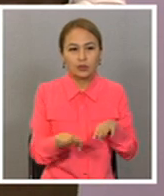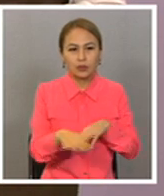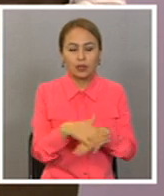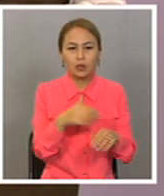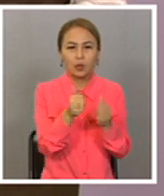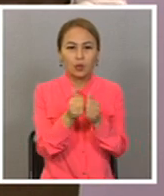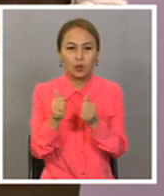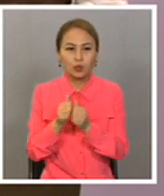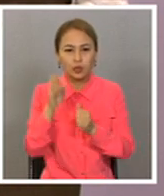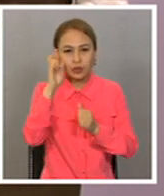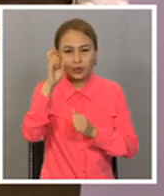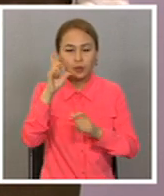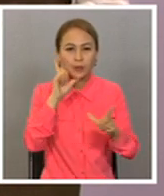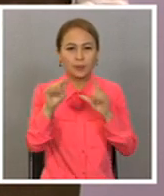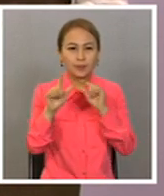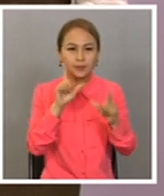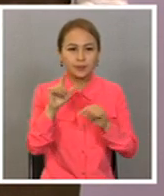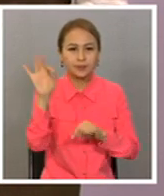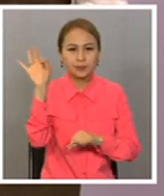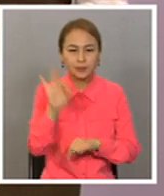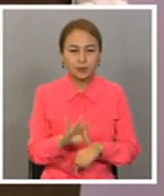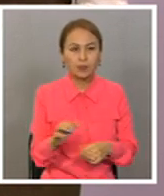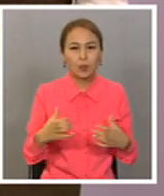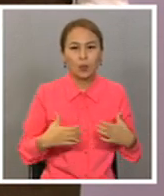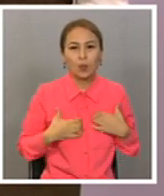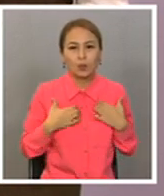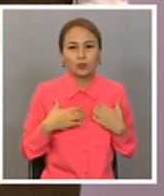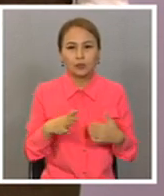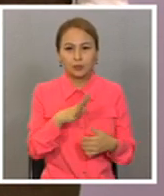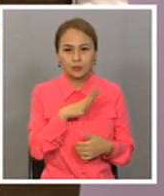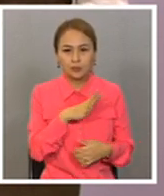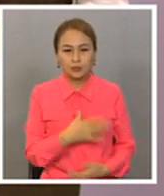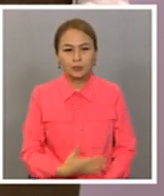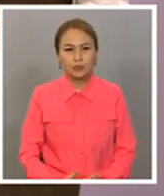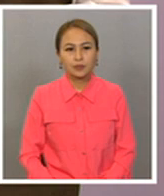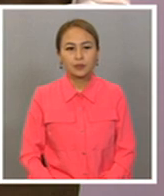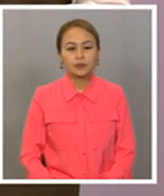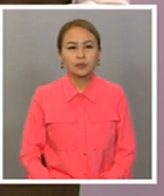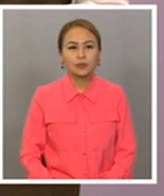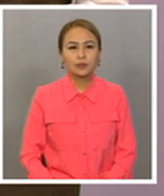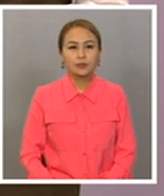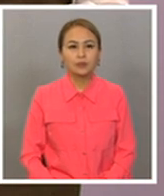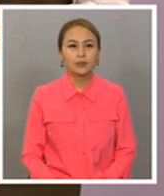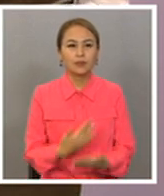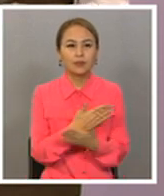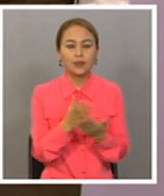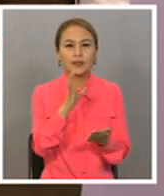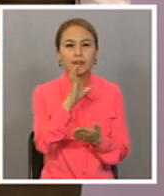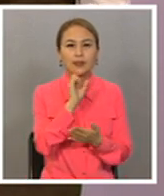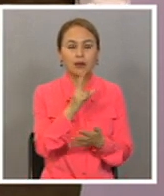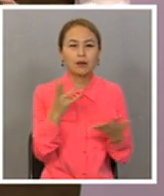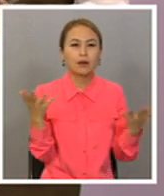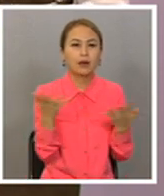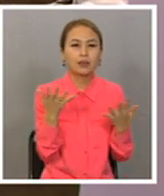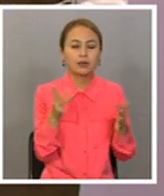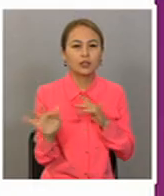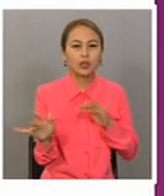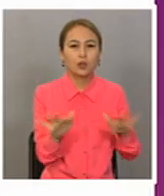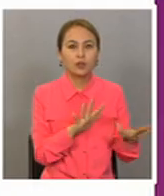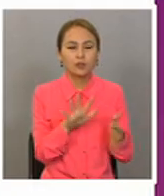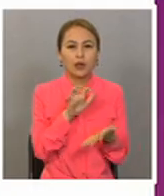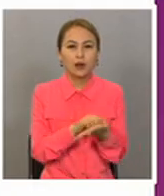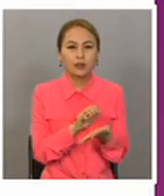елдерге жиі шабуылдап, қорқыныш тудырып отырған екен. Енді сақтар қандай шаруашылықпен